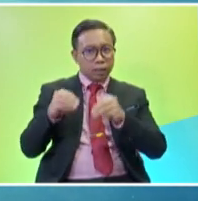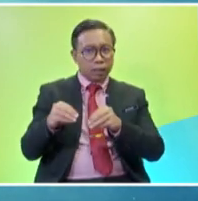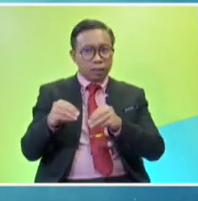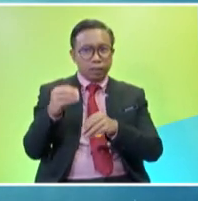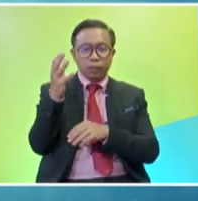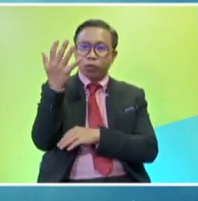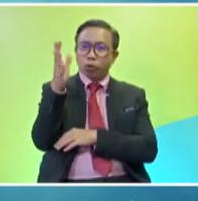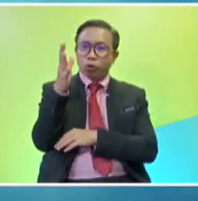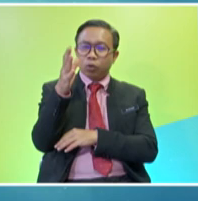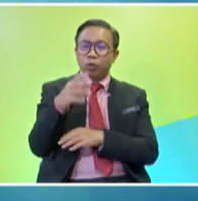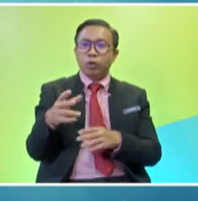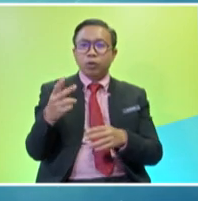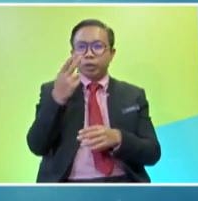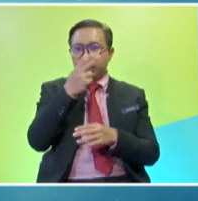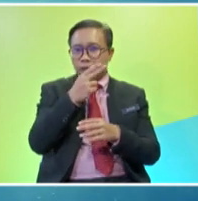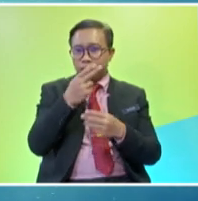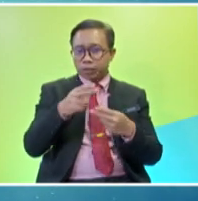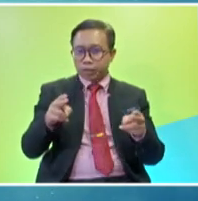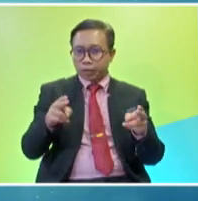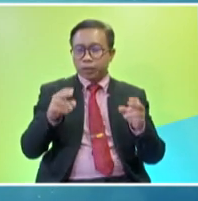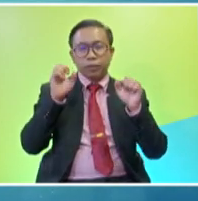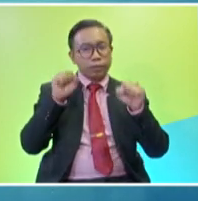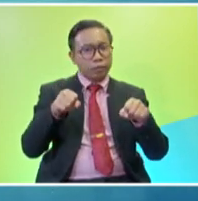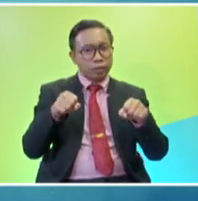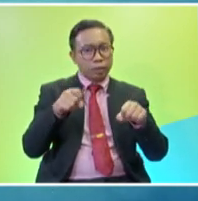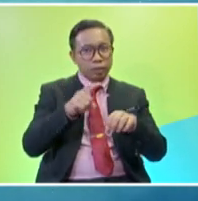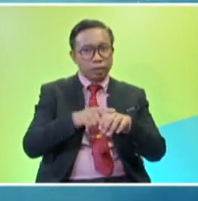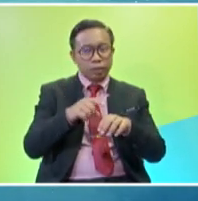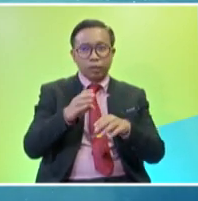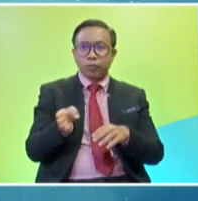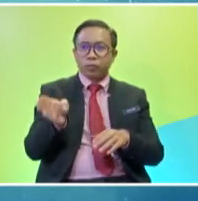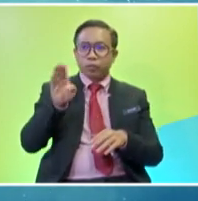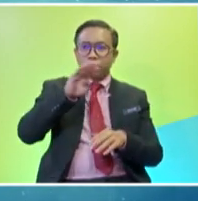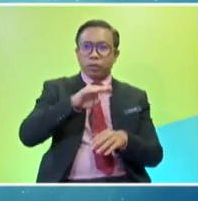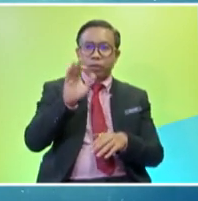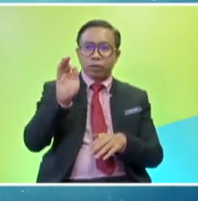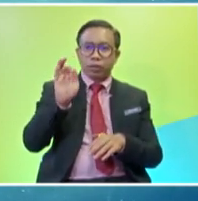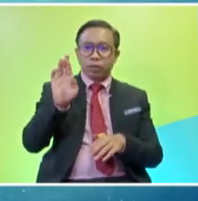hiasan kawan-kawan juga boleh melihat pokok pied di bukit fase